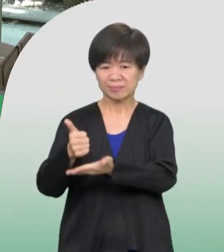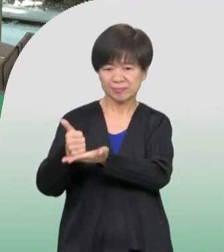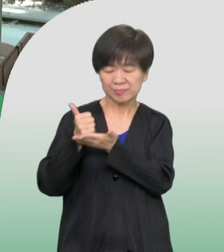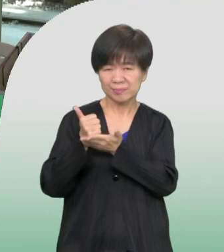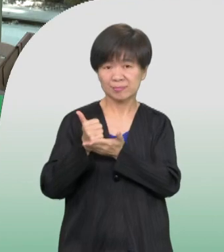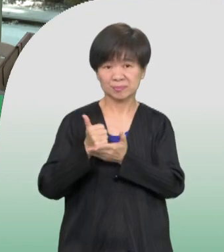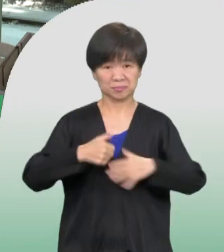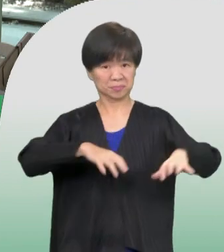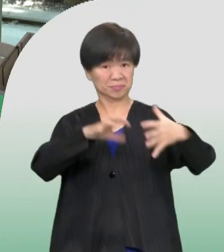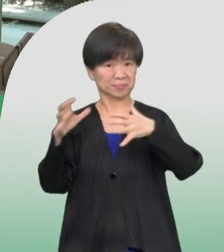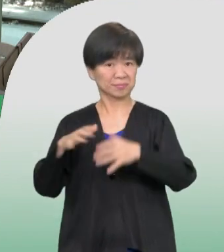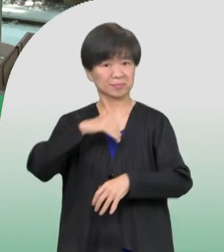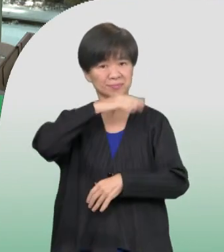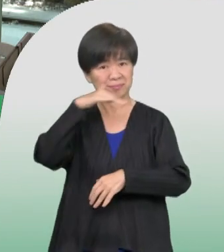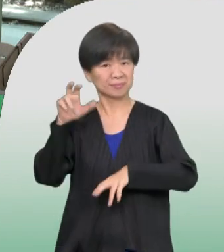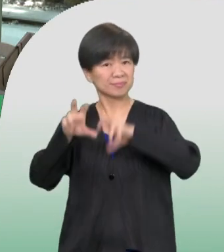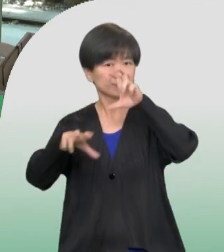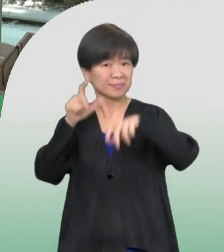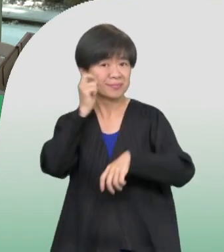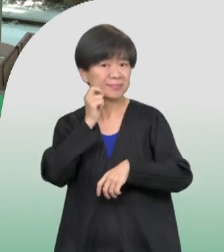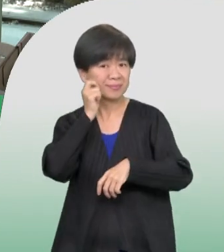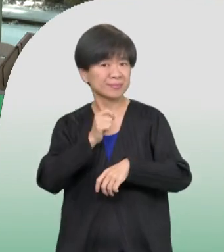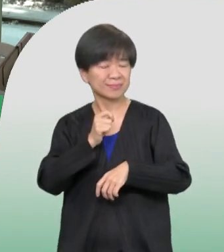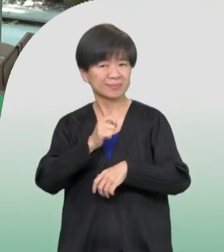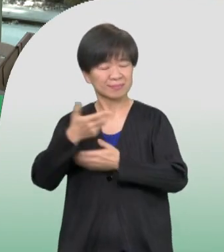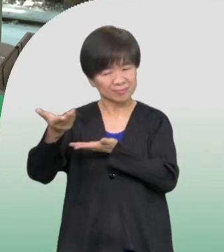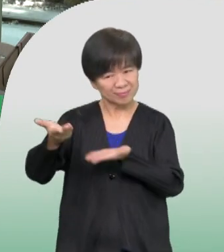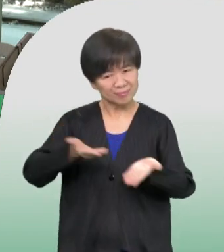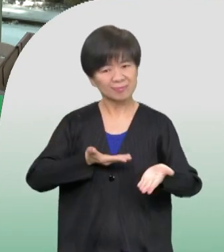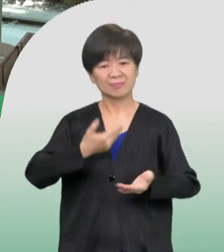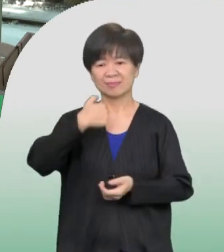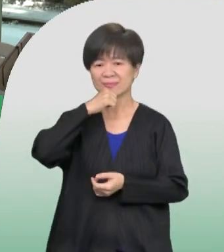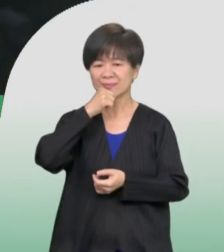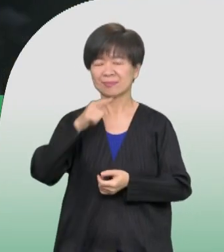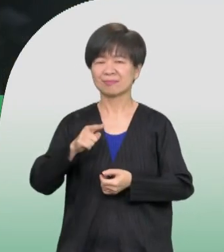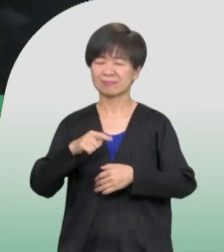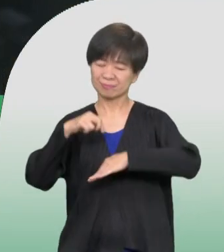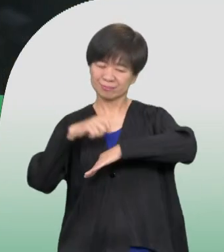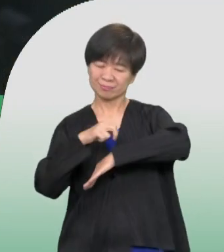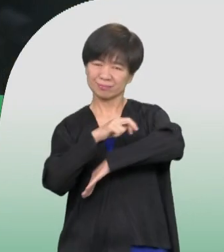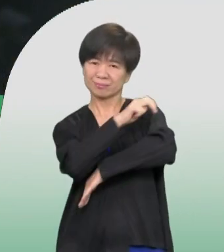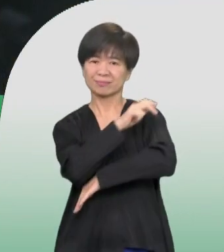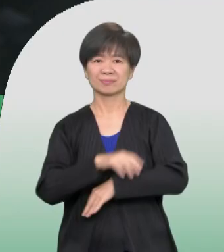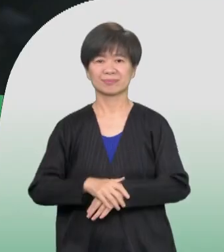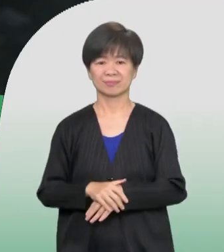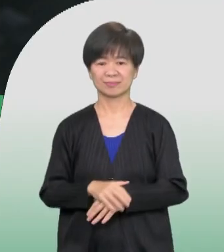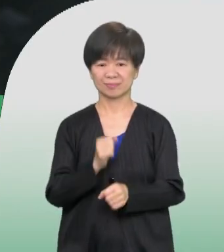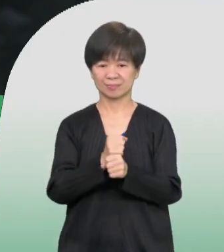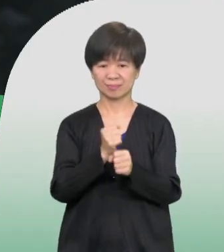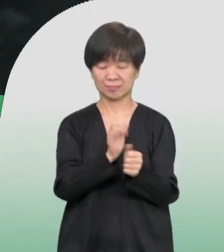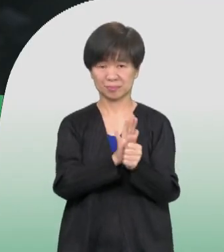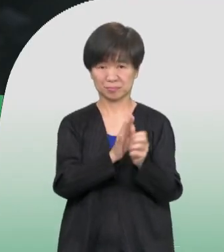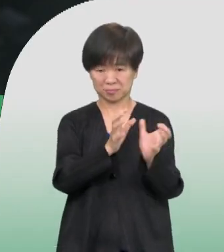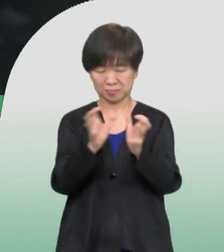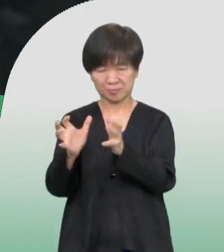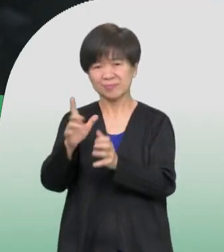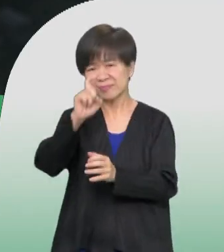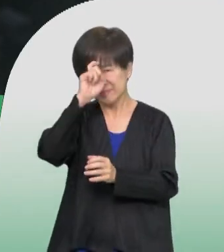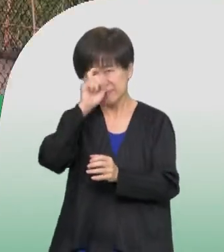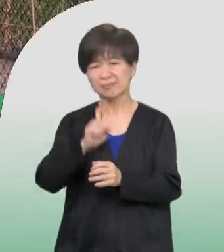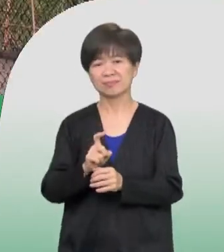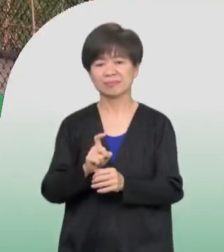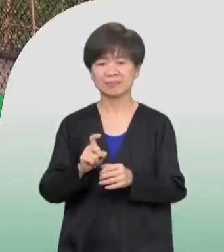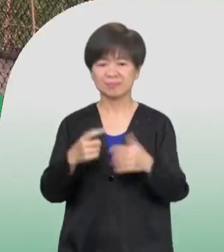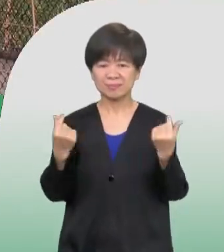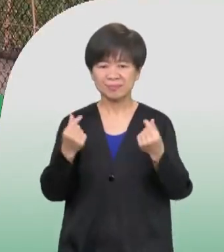请全世界第三爱好者共同来行这条路。 普陀工作站负责人希望，在本国中